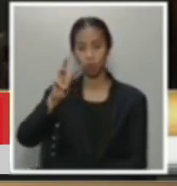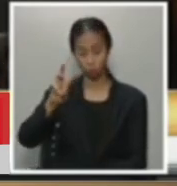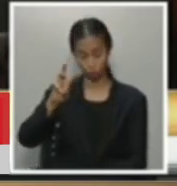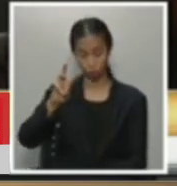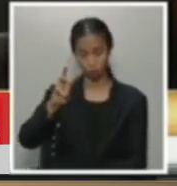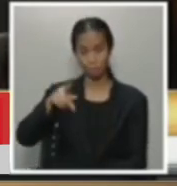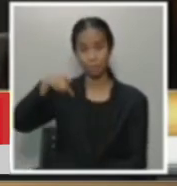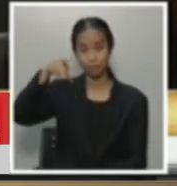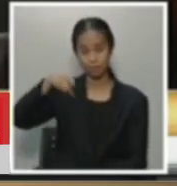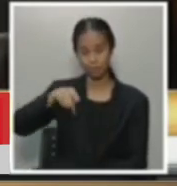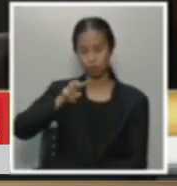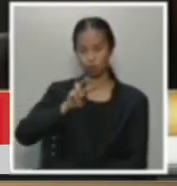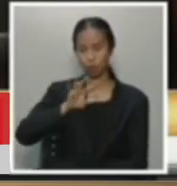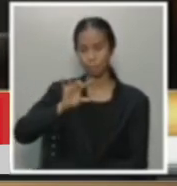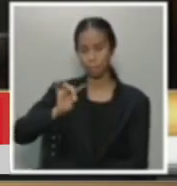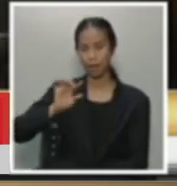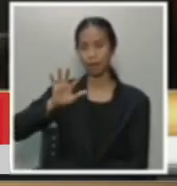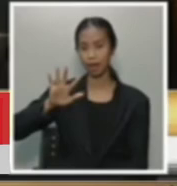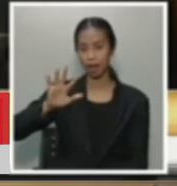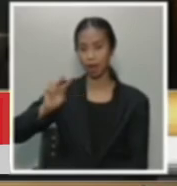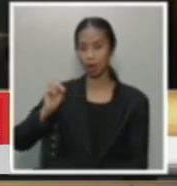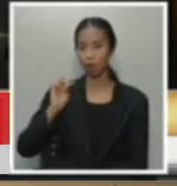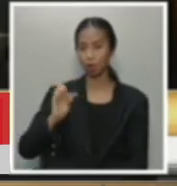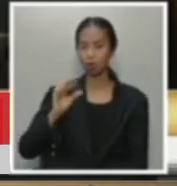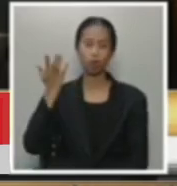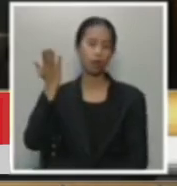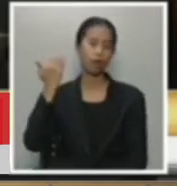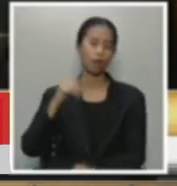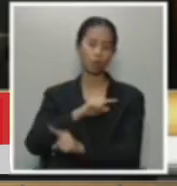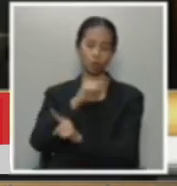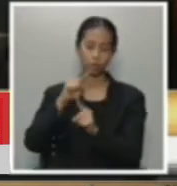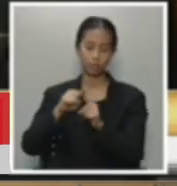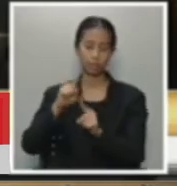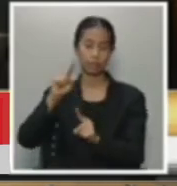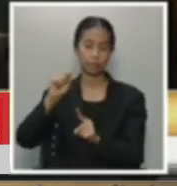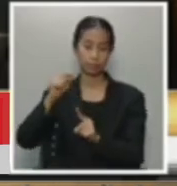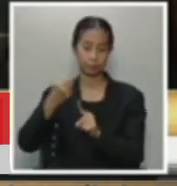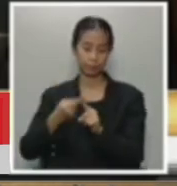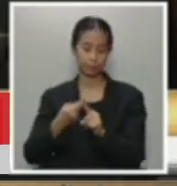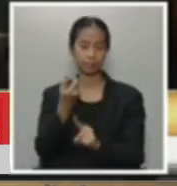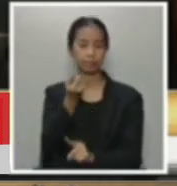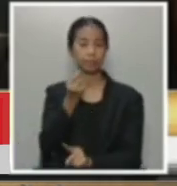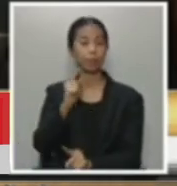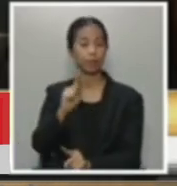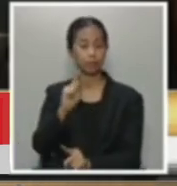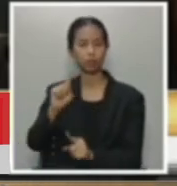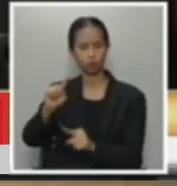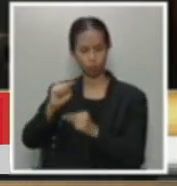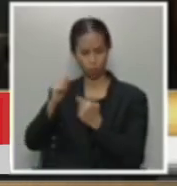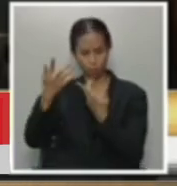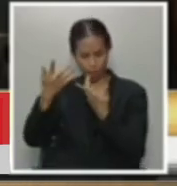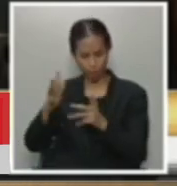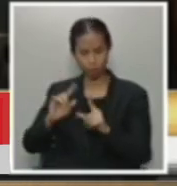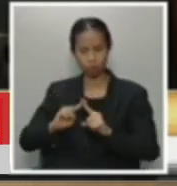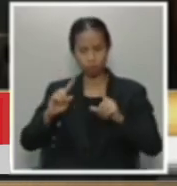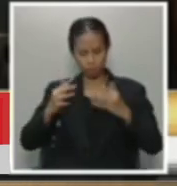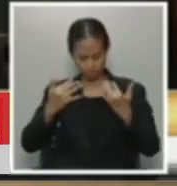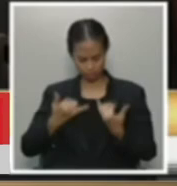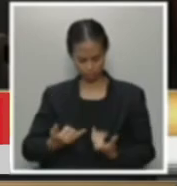ครับ285งองูเมื่อวันที่20พฤศจิกายนนะครับในบางส่วนแต่วันนี้ผมก็จะเลยขอพูดใน